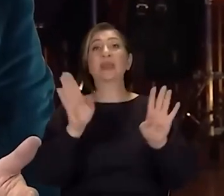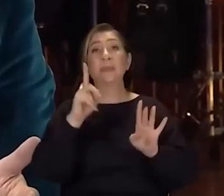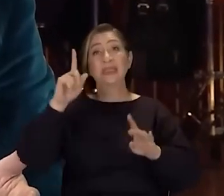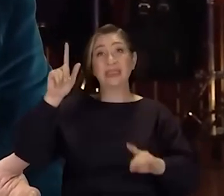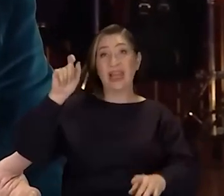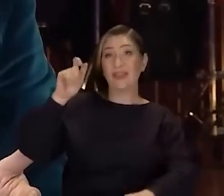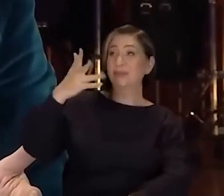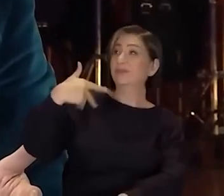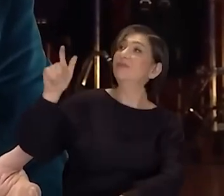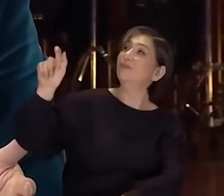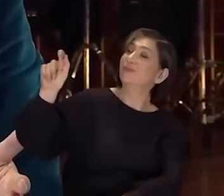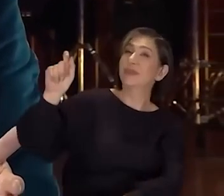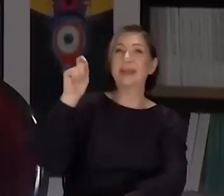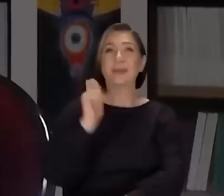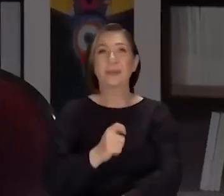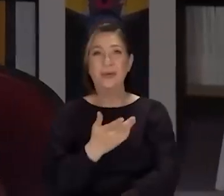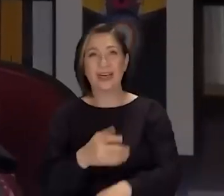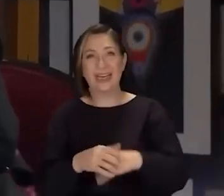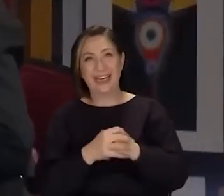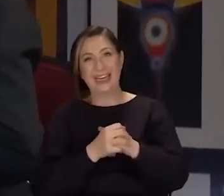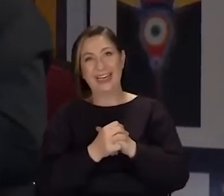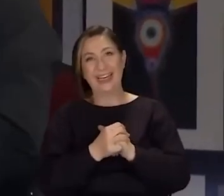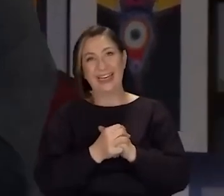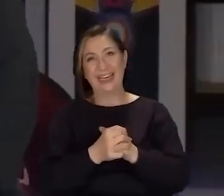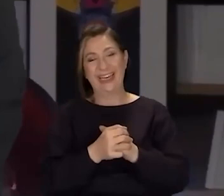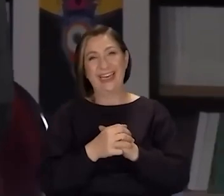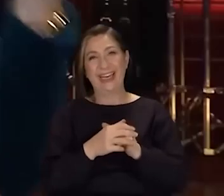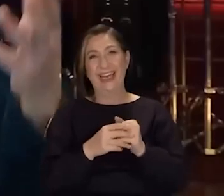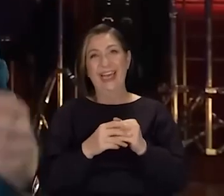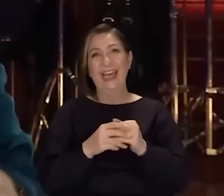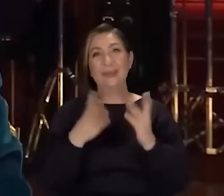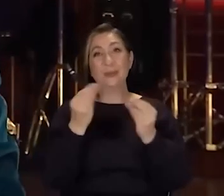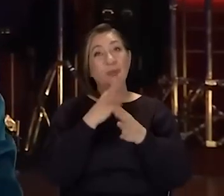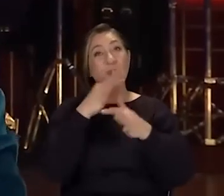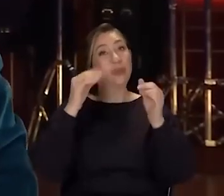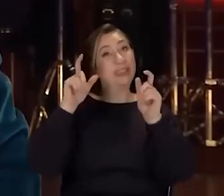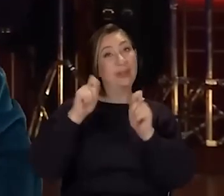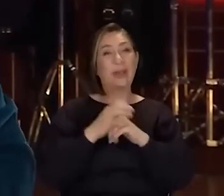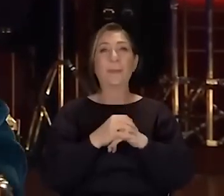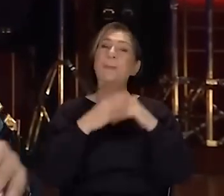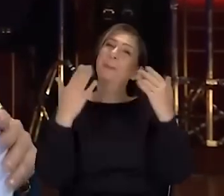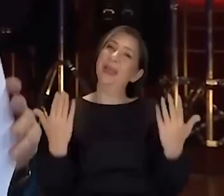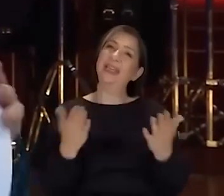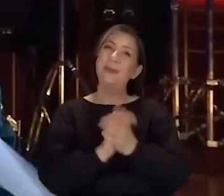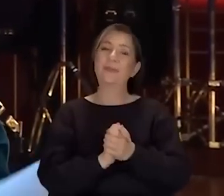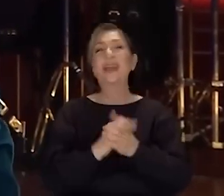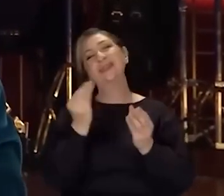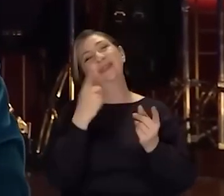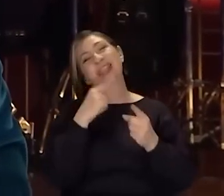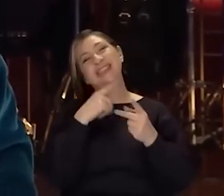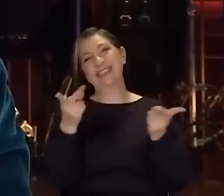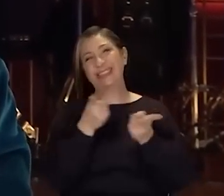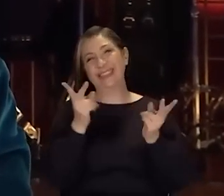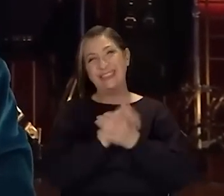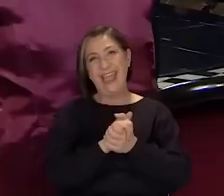selfie çektireceğiz herhalde. Çok iyiymiş. Ayrılırken bir ayrılık selfiesi ve çok mutlu çektiriyorlar. Peki. Ay ne